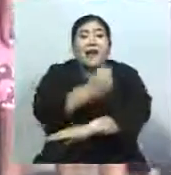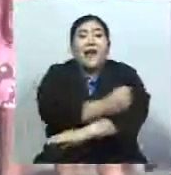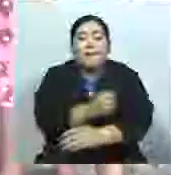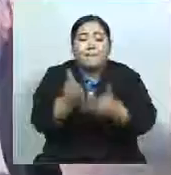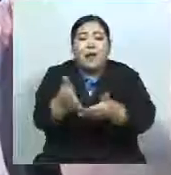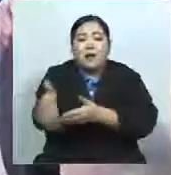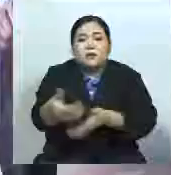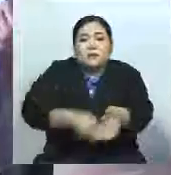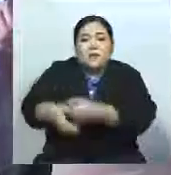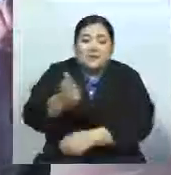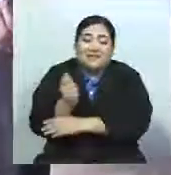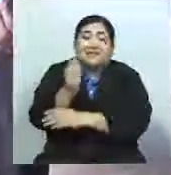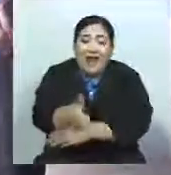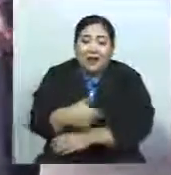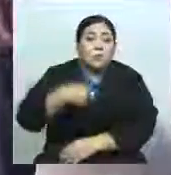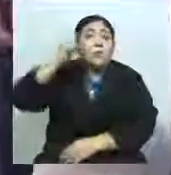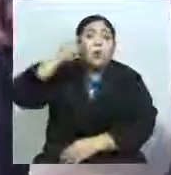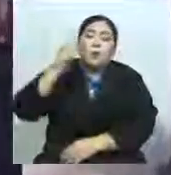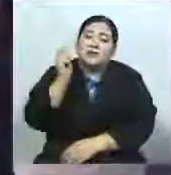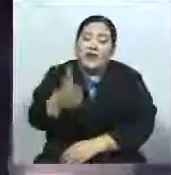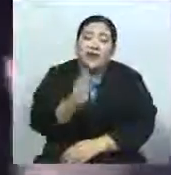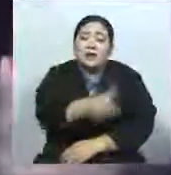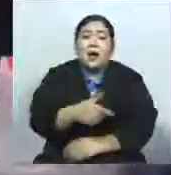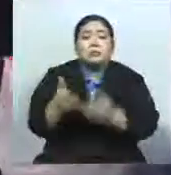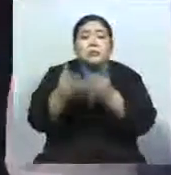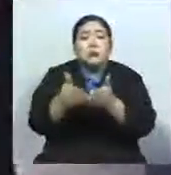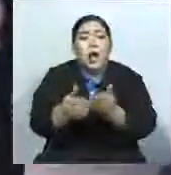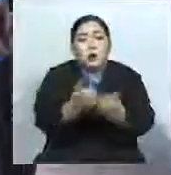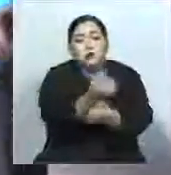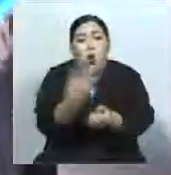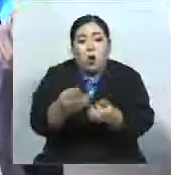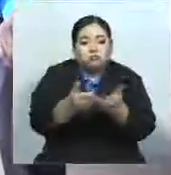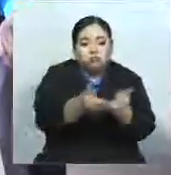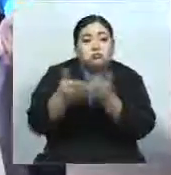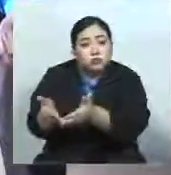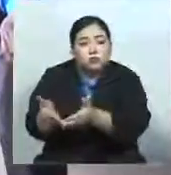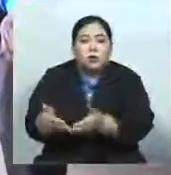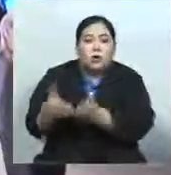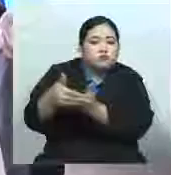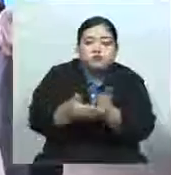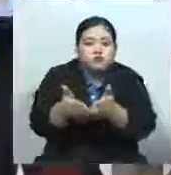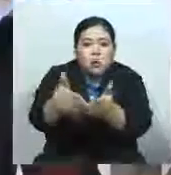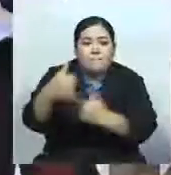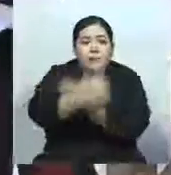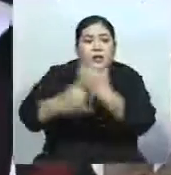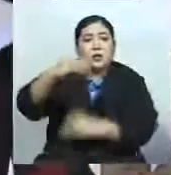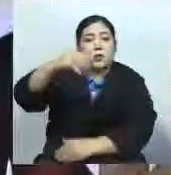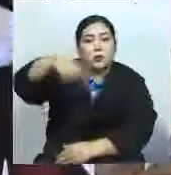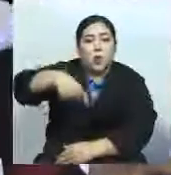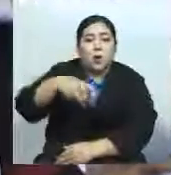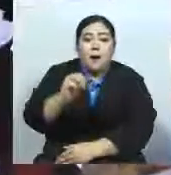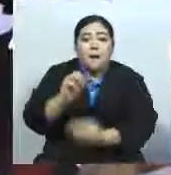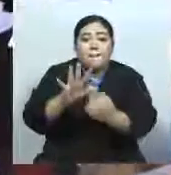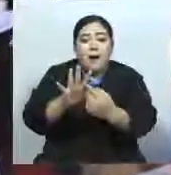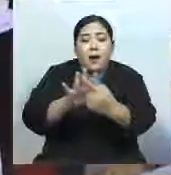ยที่ถูกจ้างหลอกไปลอยแพบนเรือ2ลำกลางทะเลชายฝั่งโบซาโซประเทศโซมาเลียรวมกันเนี่ย